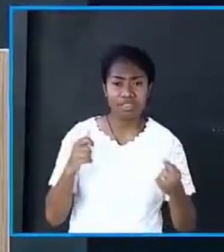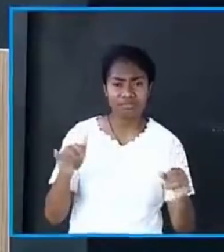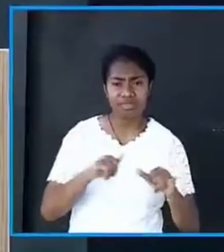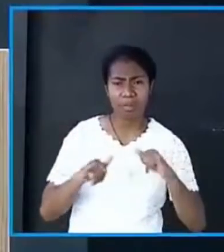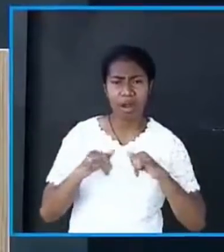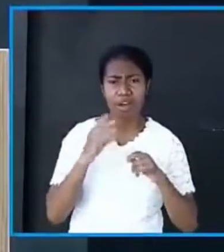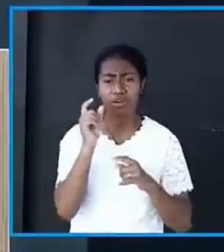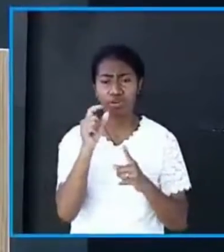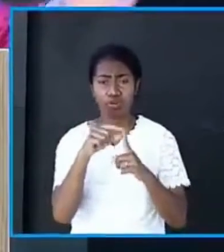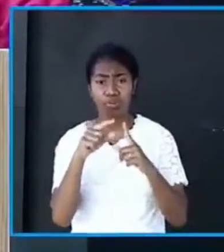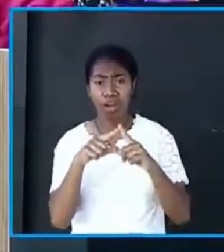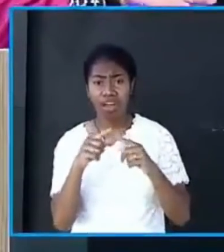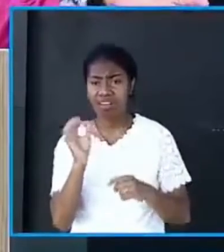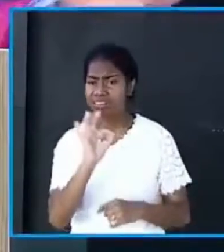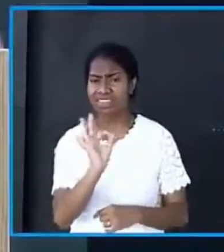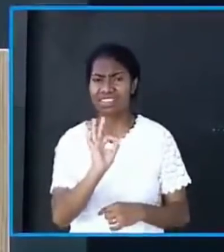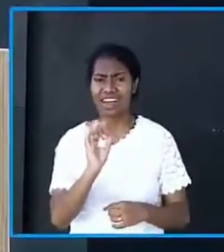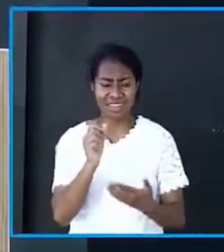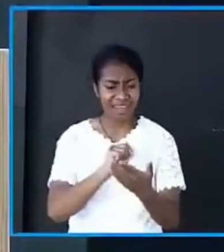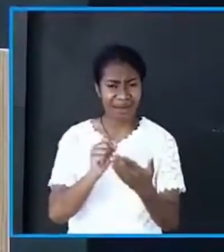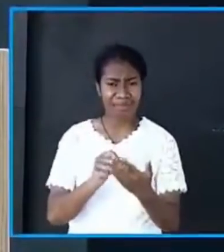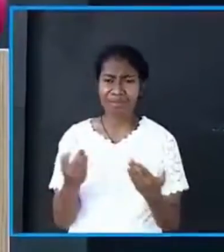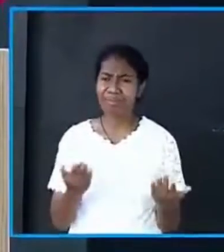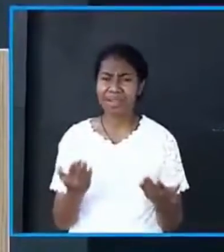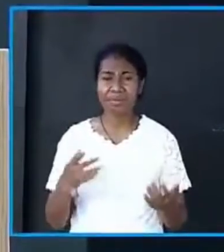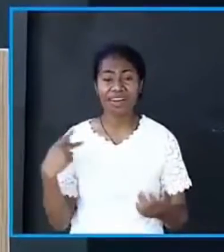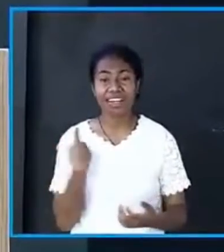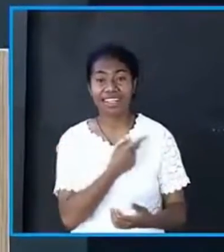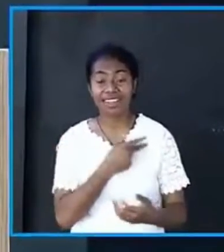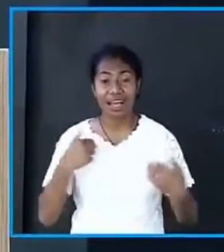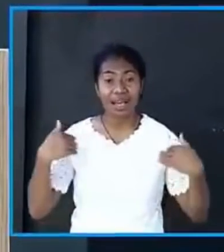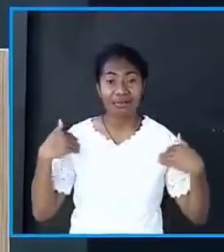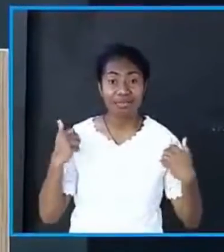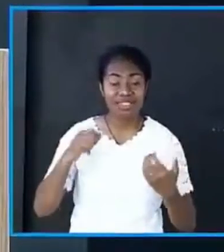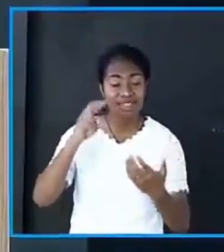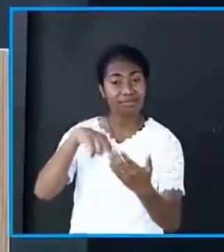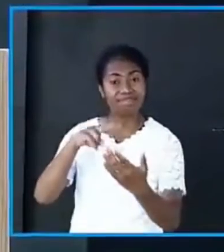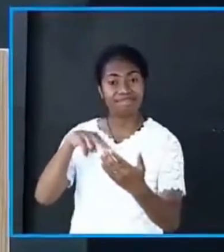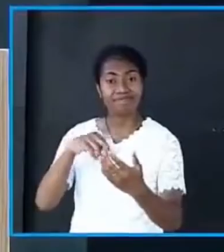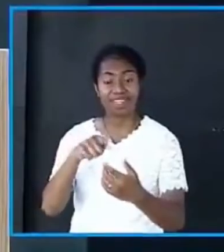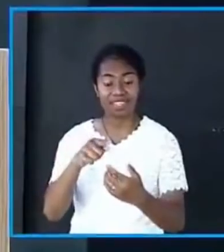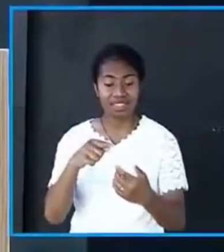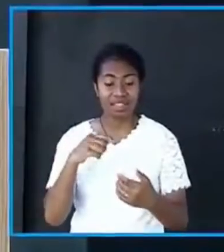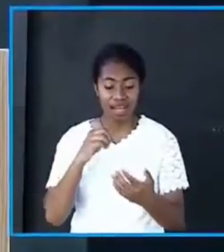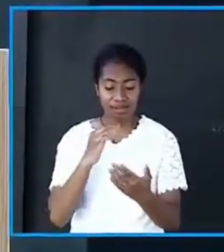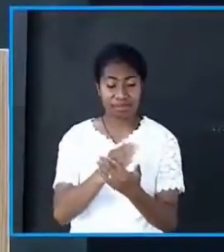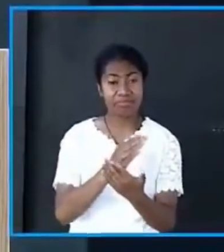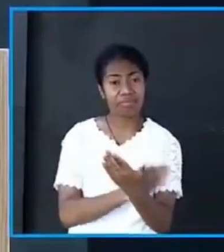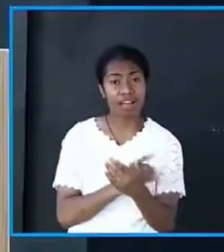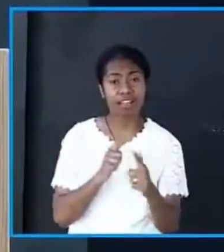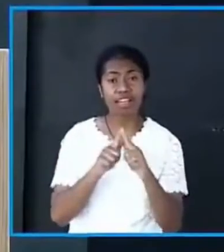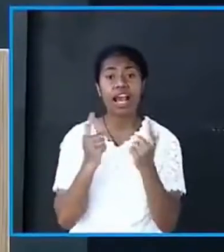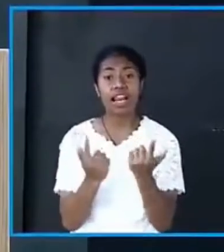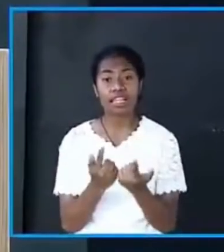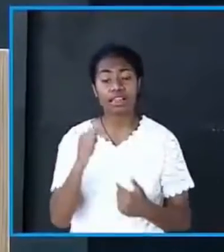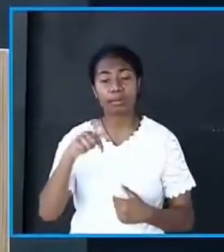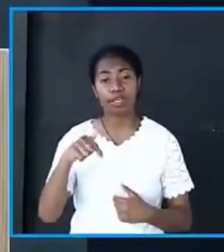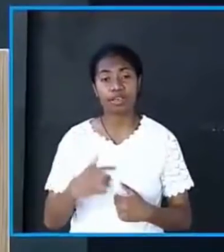dengan gambar bagaimana kita mengharmoniskan seluruh data al-kitab ini